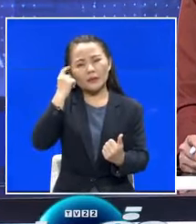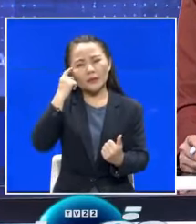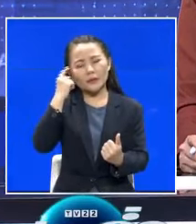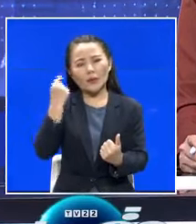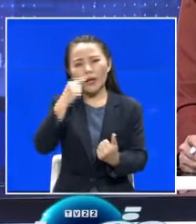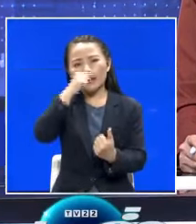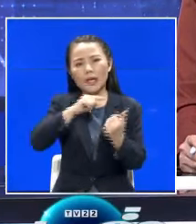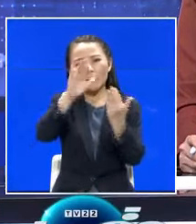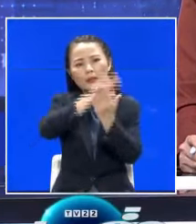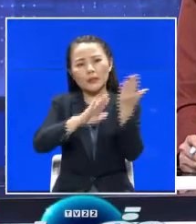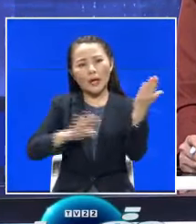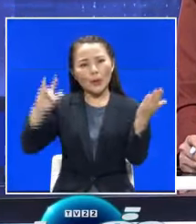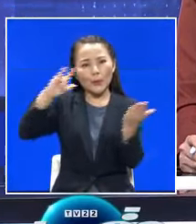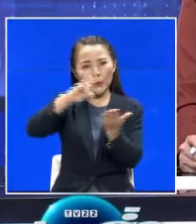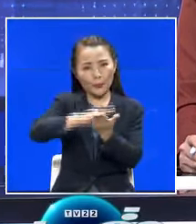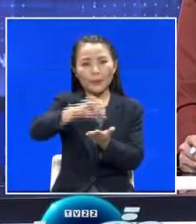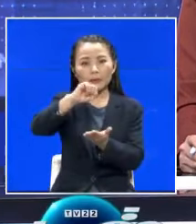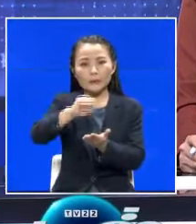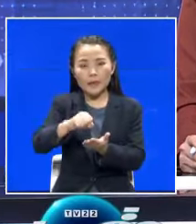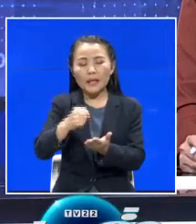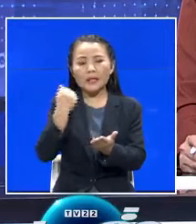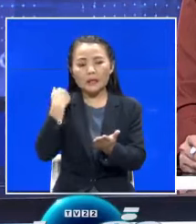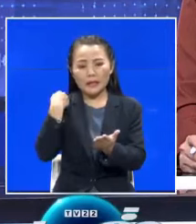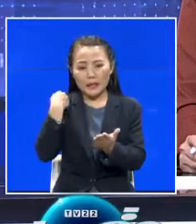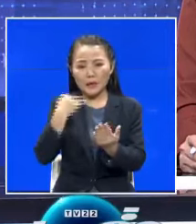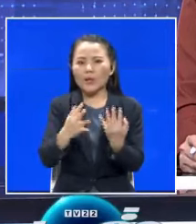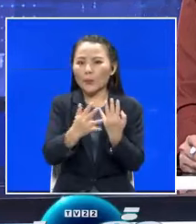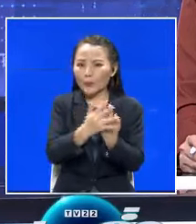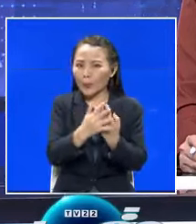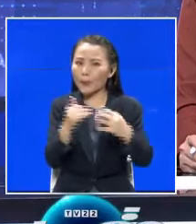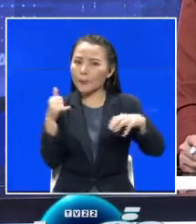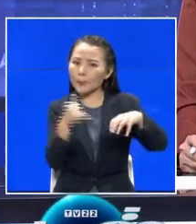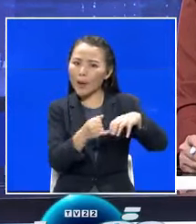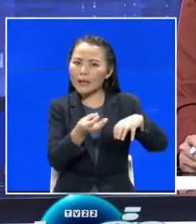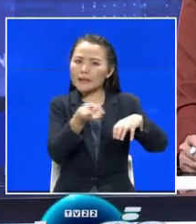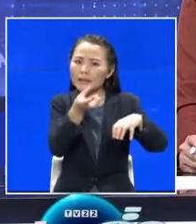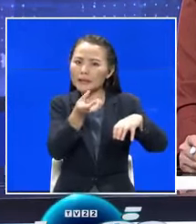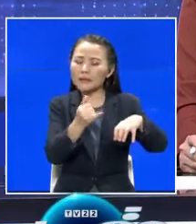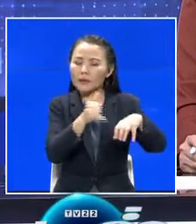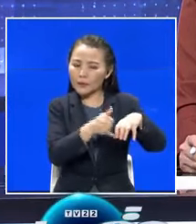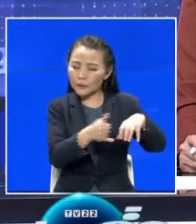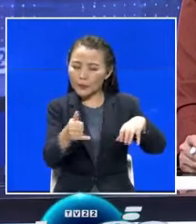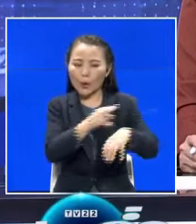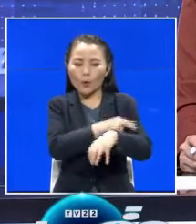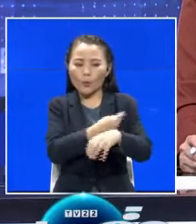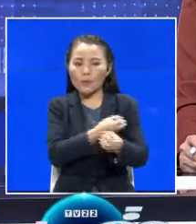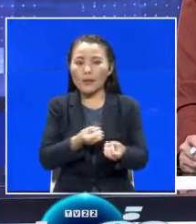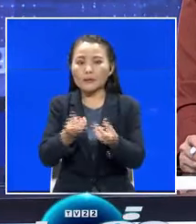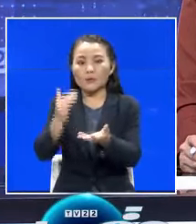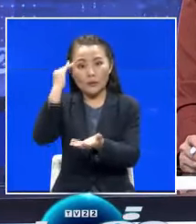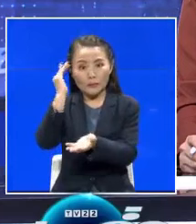กลับมาประเทศไทยใช่ไหม ใช่ แล้วก็เข้าไปในเรือนจำแป๊บหนึ่งแล้วก็ถูกส่งตัวไปรักษาที่โรงพยาบาลตำร